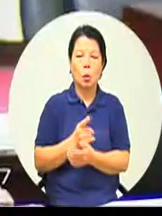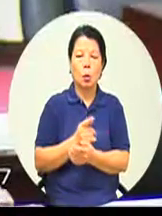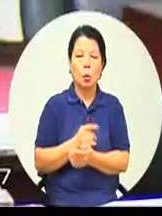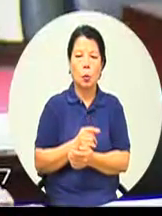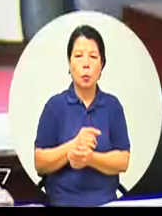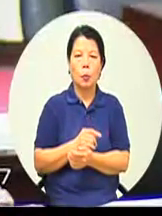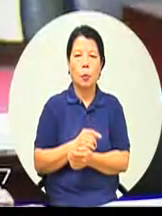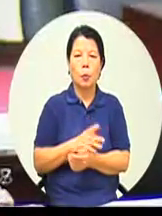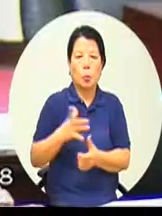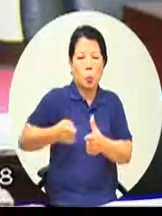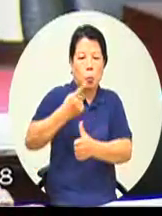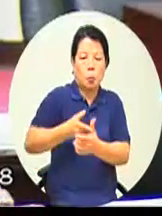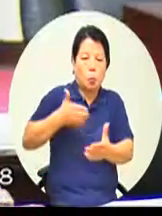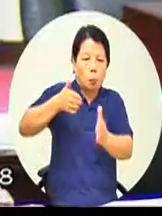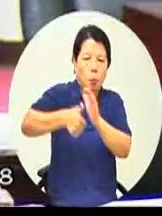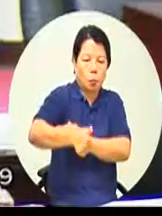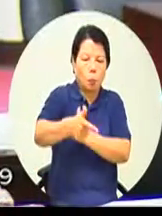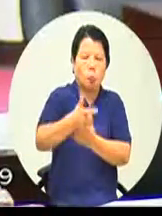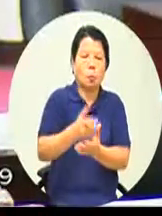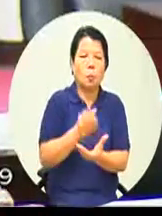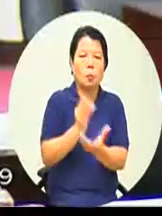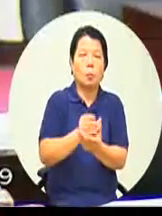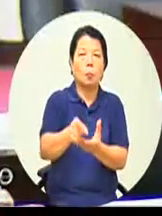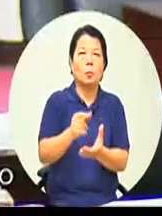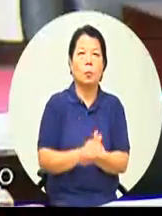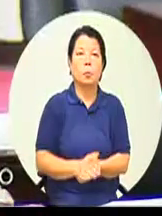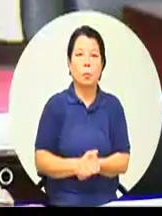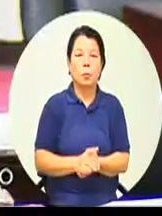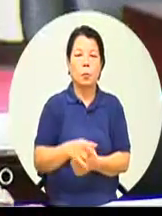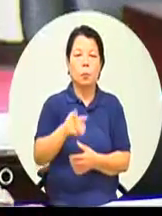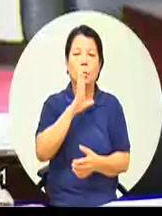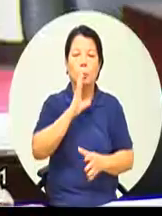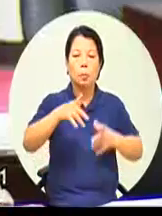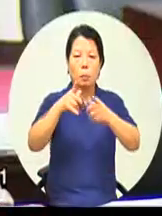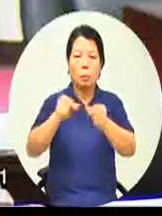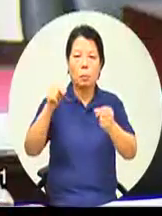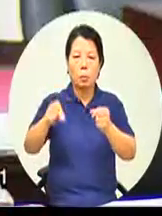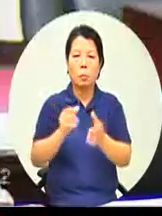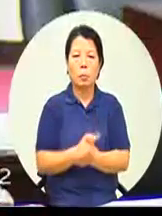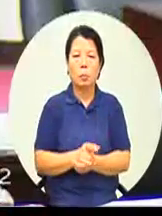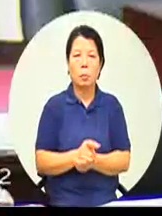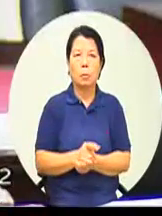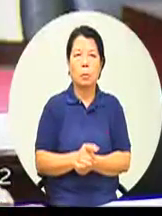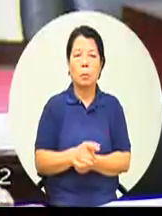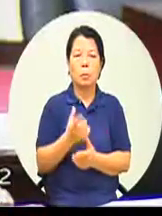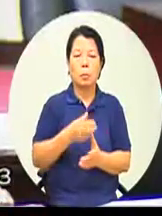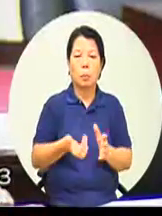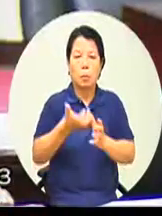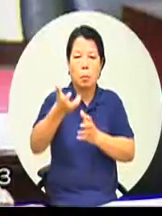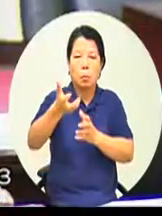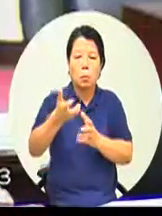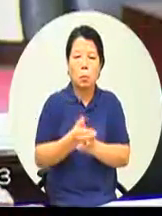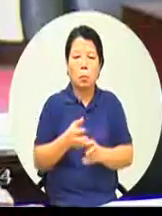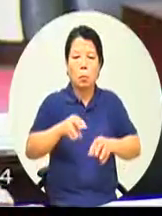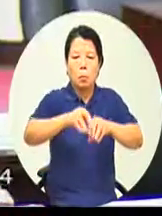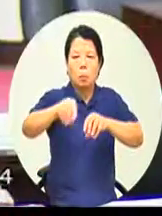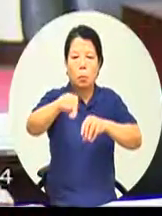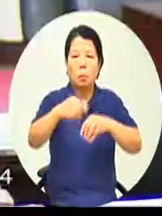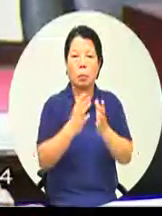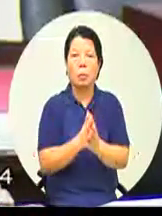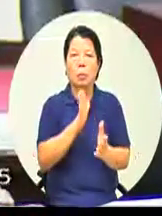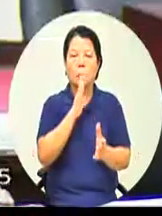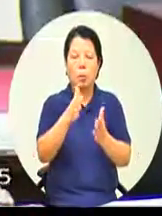个外来政权。那所以他在日本殖民的时候，他也特别提出要南进政